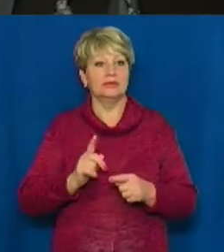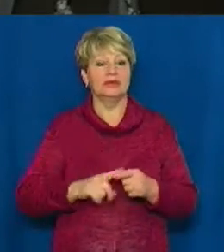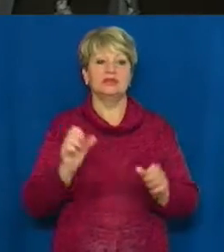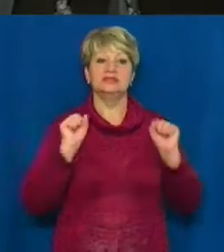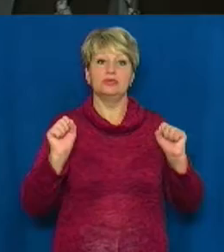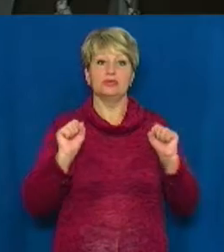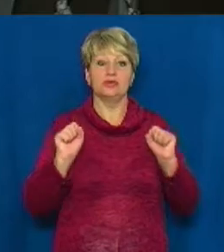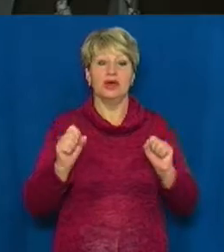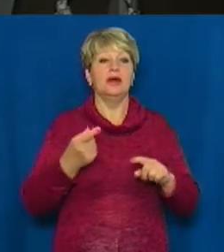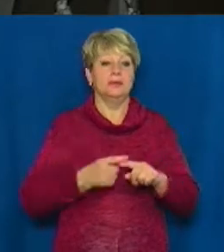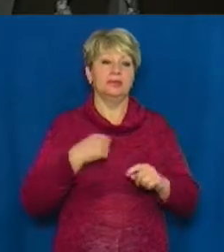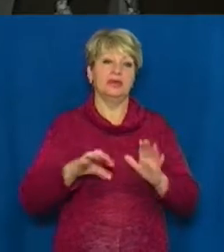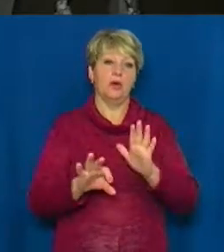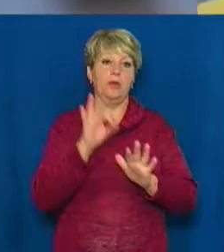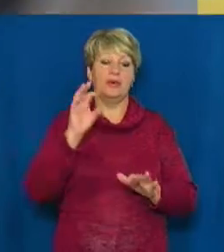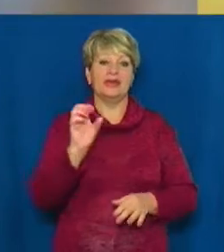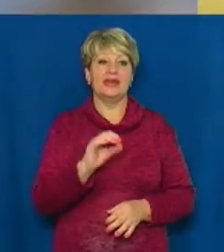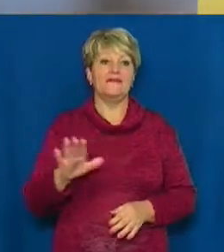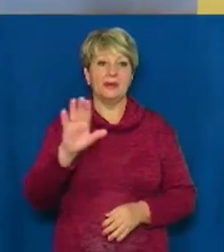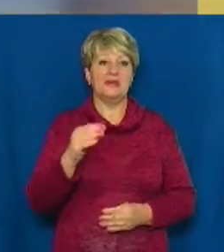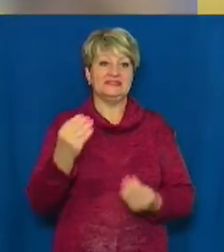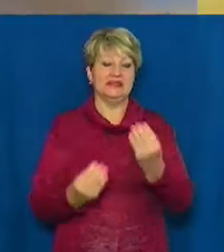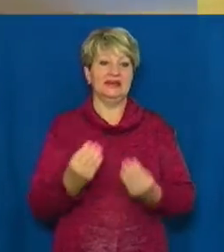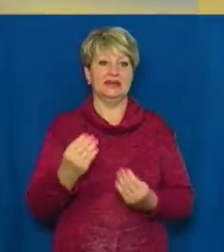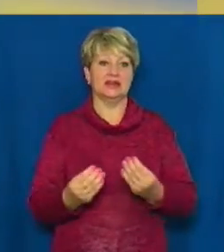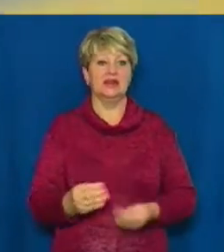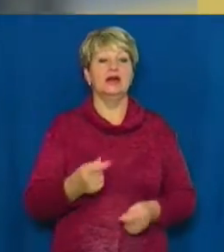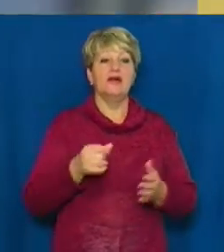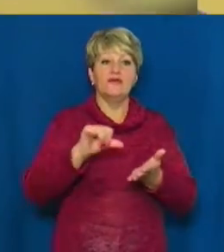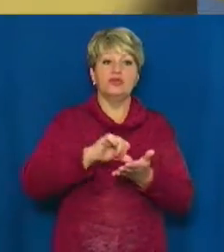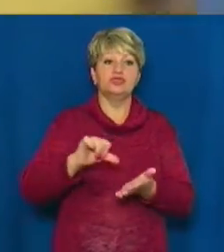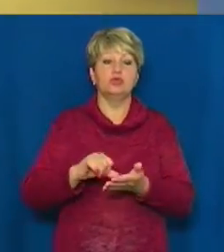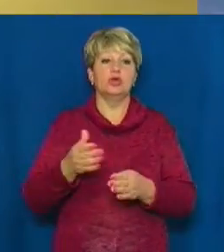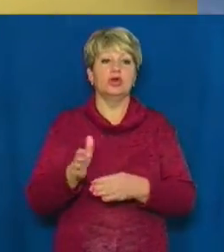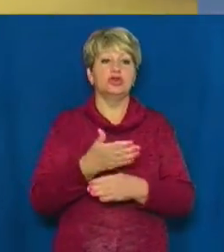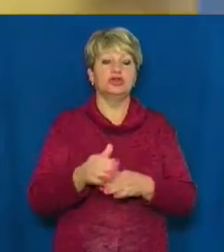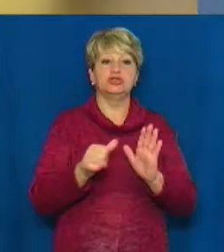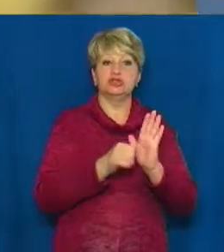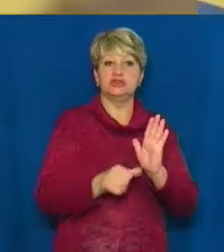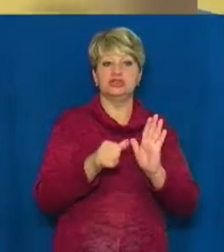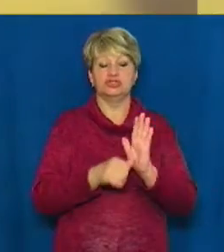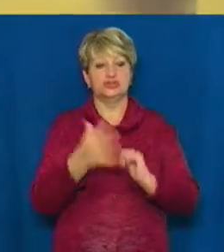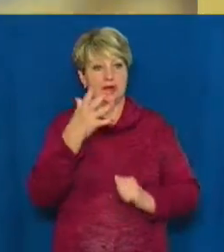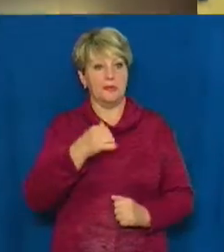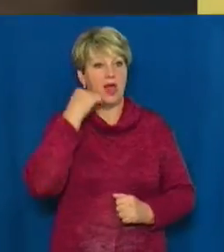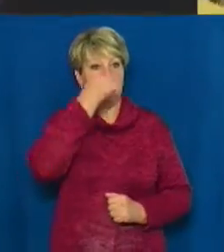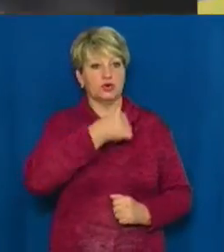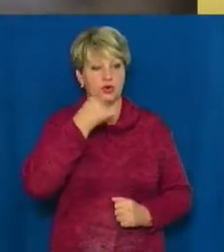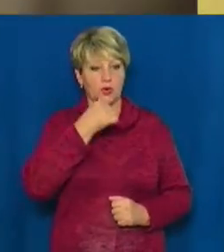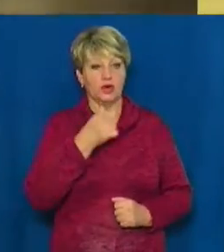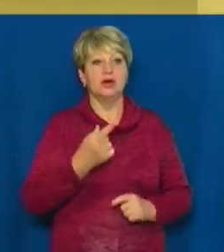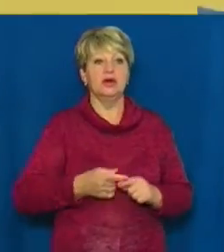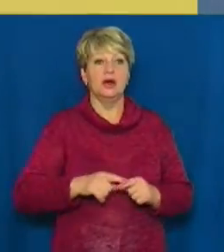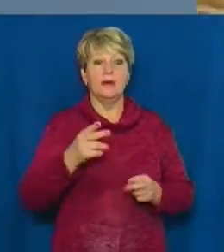тому я обрав європейські ігри. Володимир виступає у категорії 60-65 років, розповідає, на європейські ігри